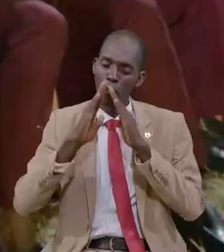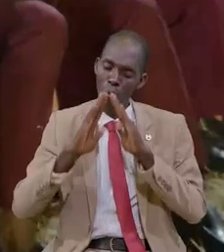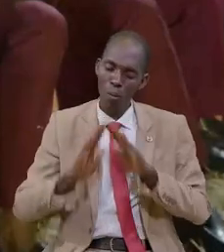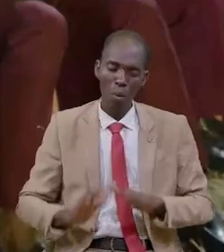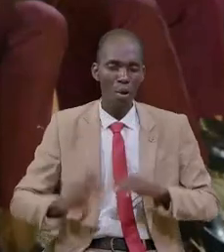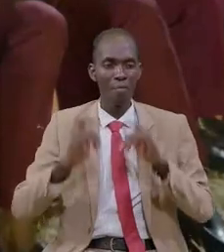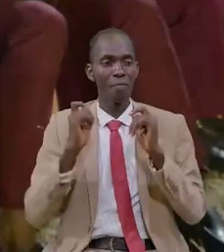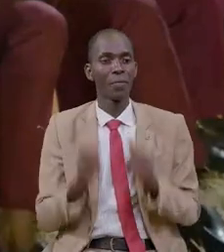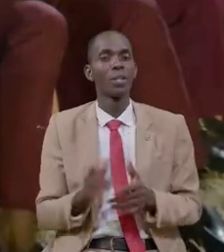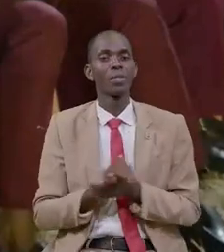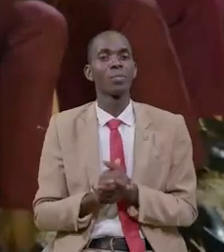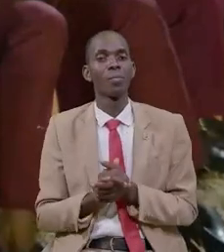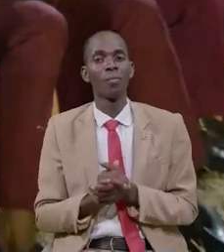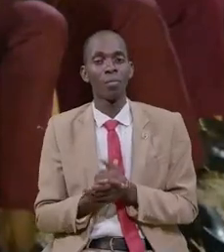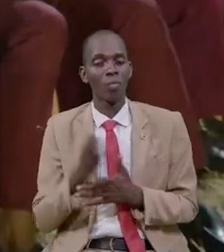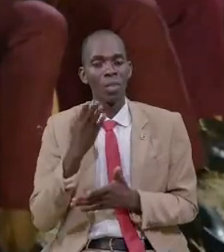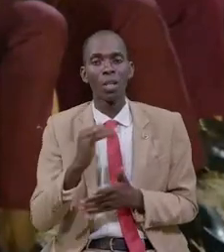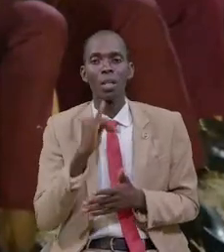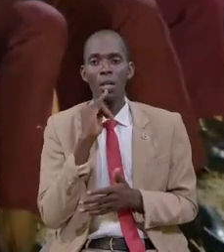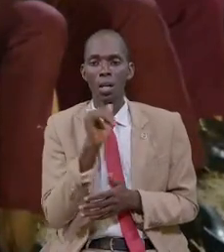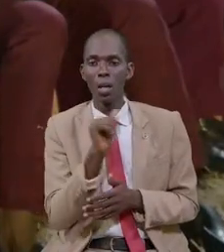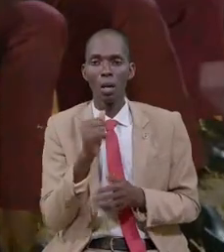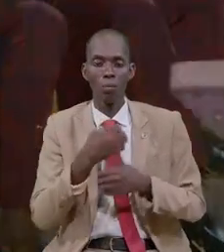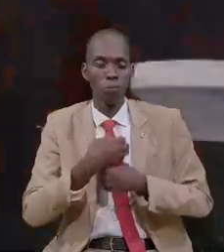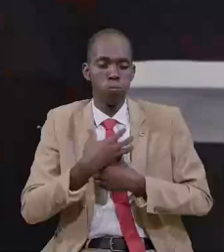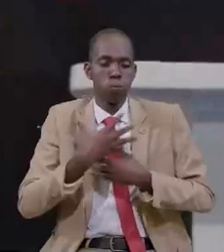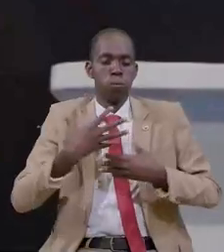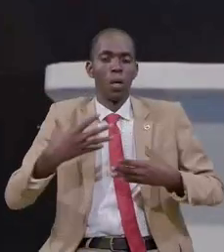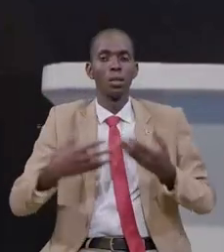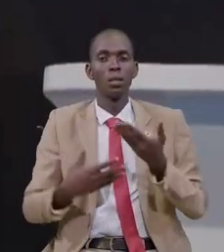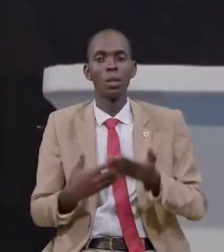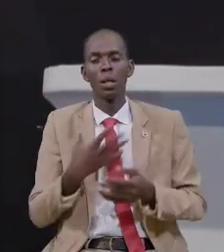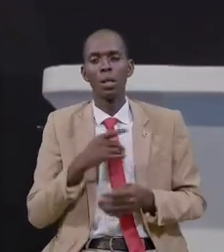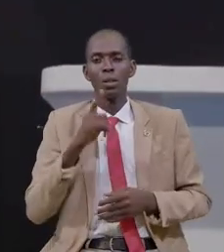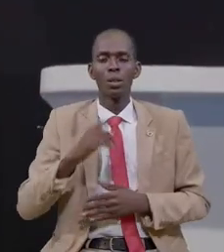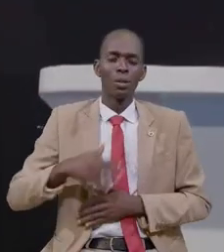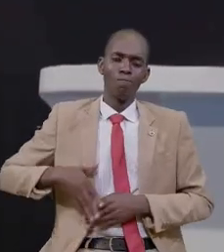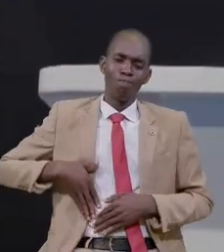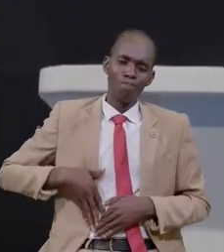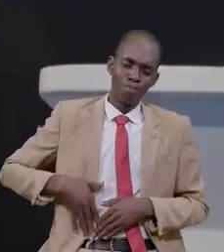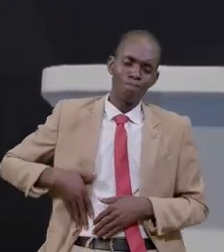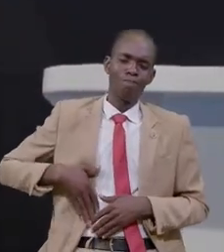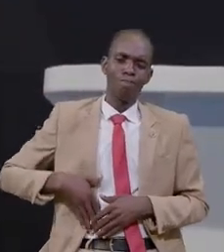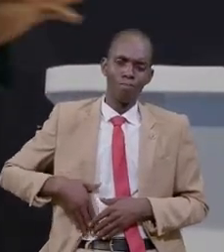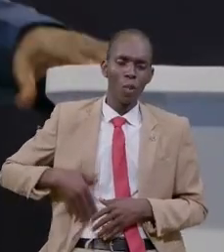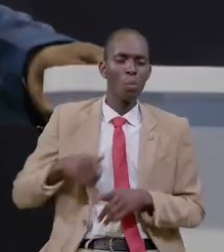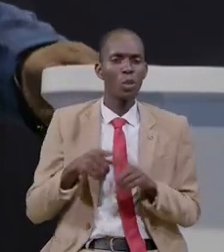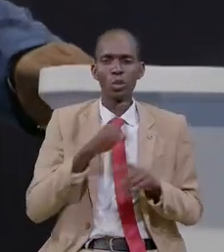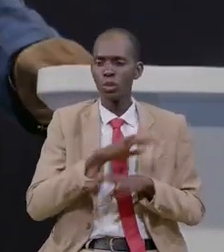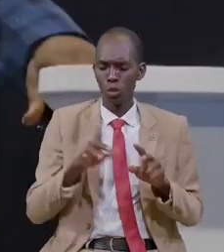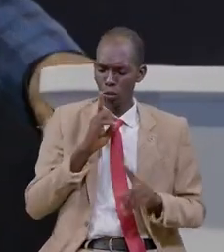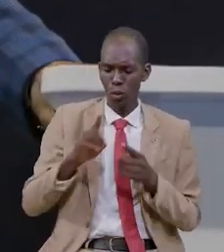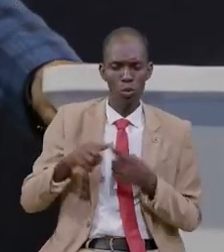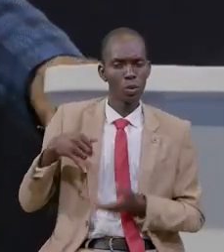immédiatement. Est-ce qu'il y a un enflement là-bas? Tu masses ça, mais tu ne parles pas à ça.